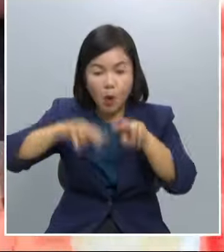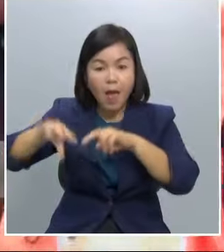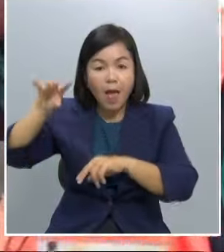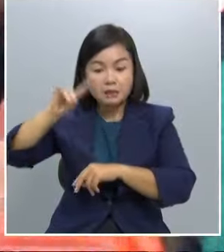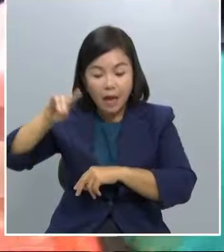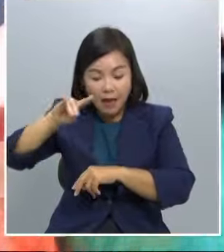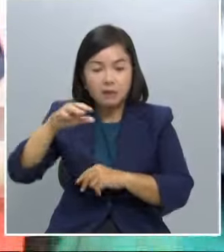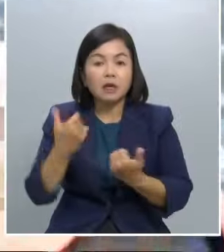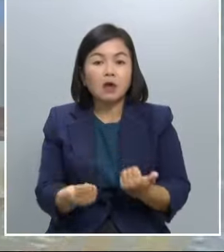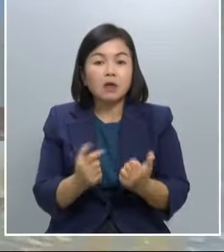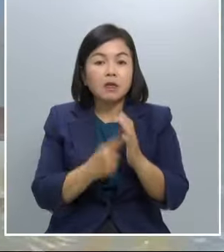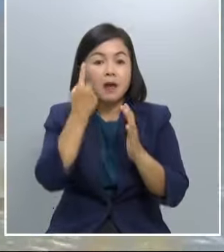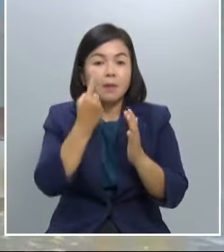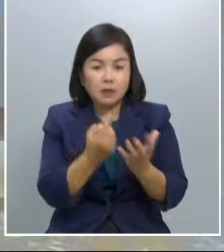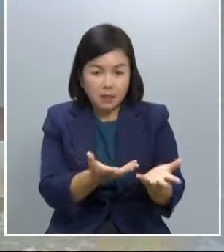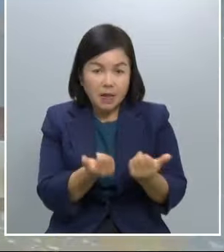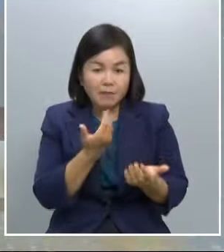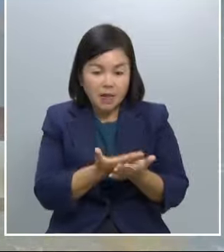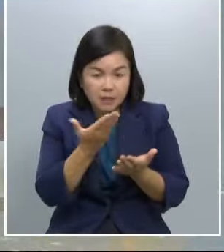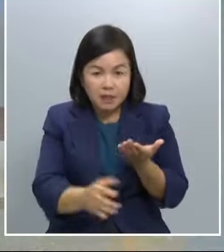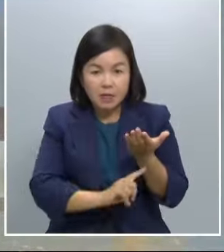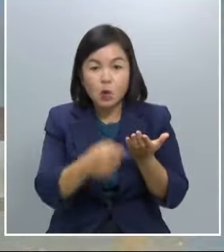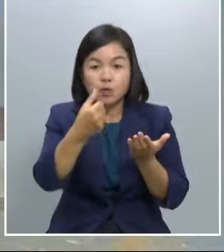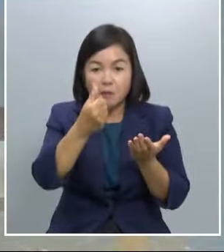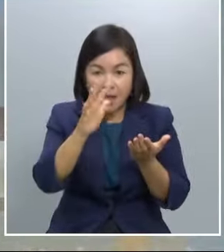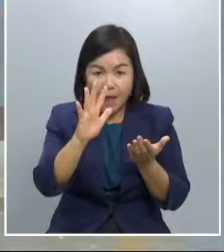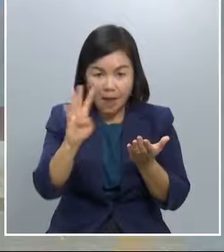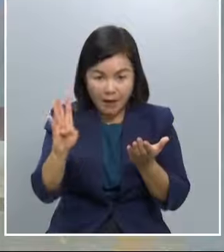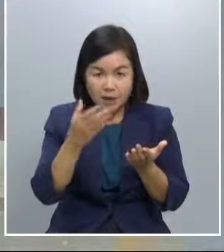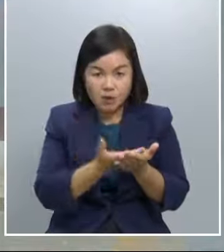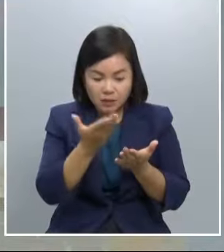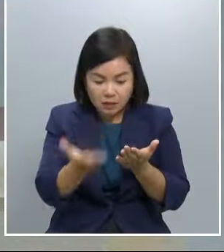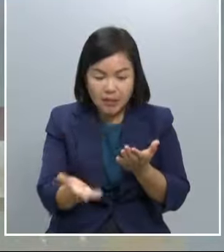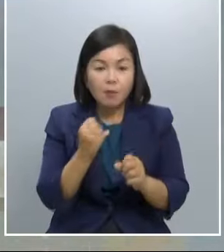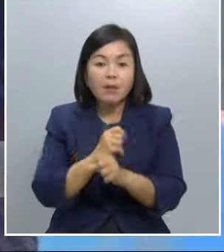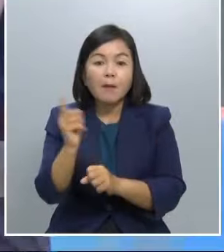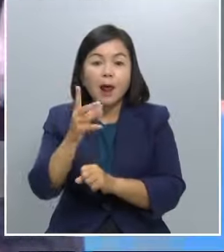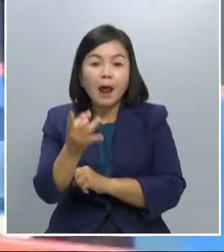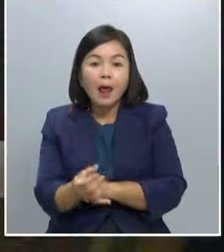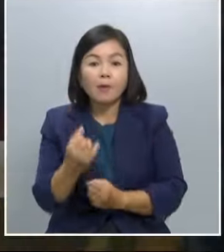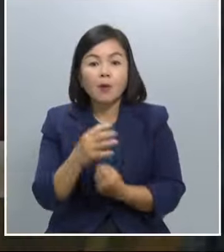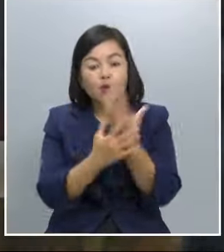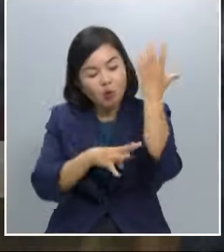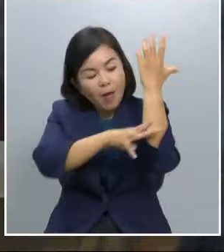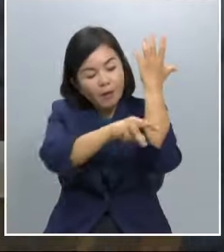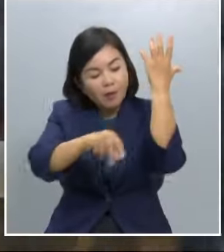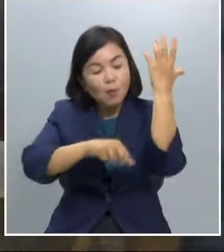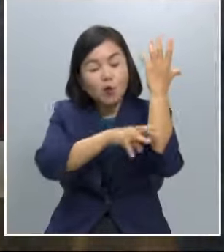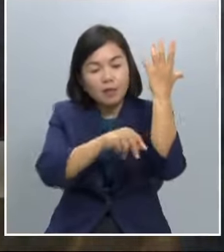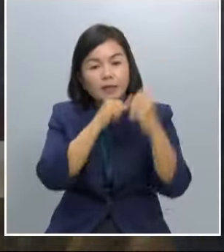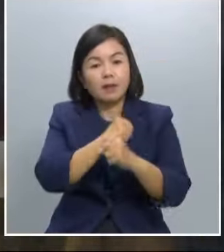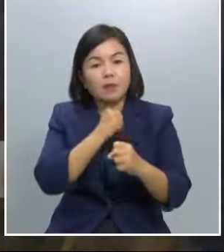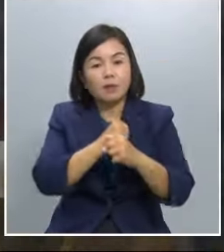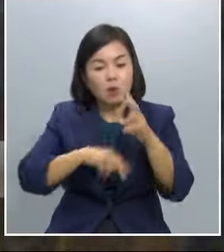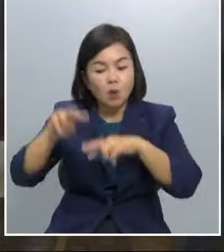รับซื้อประหมองคังดำกิโลละ 15บาทเพื่อจะเอาไปทำปุ๋ยพูดง่ายๆแบบนั้นเนี่ยนะฮะท่านผู้ชม